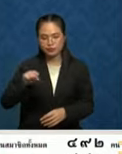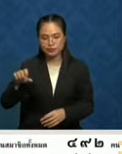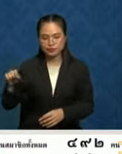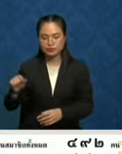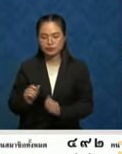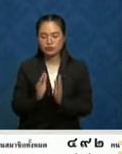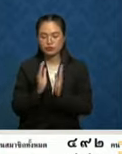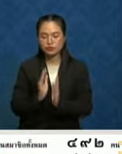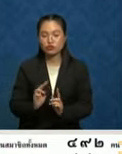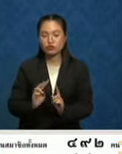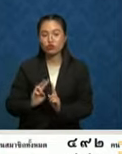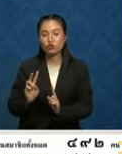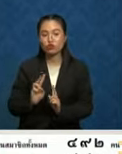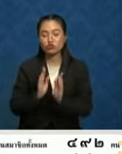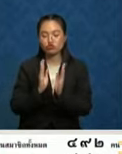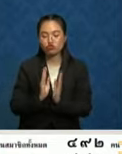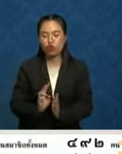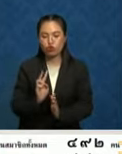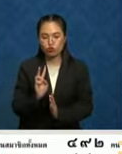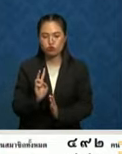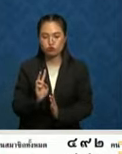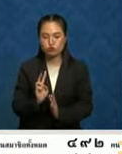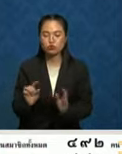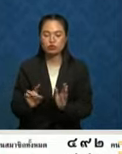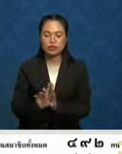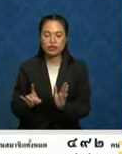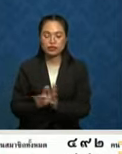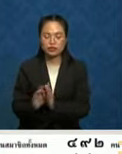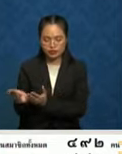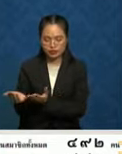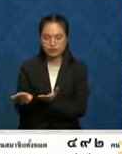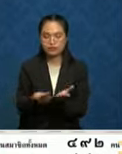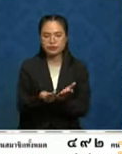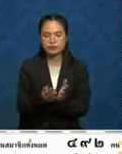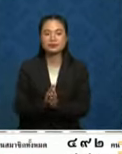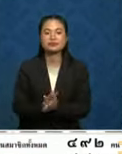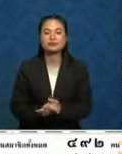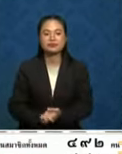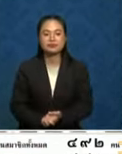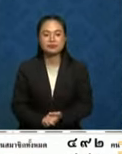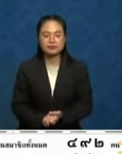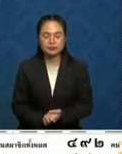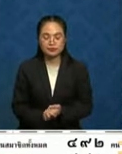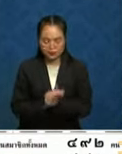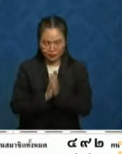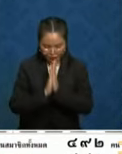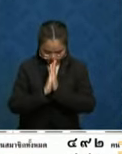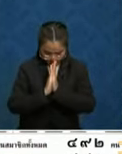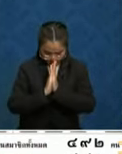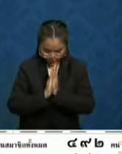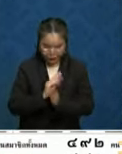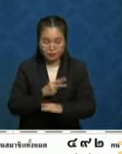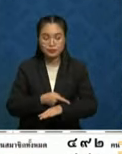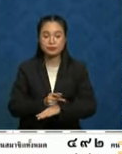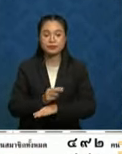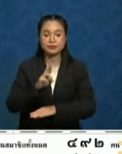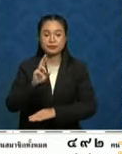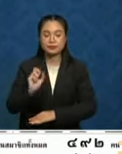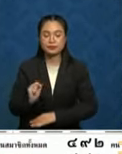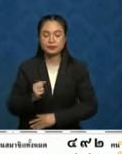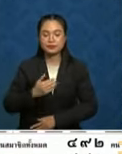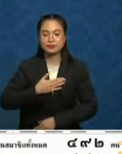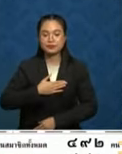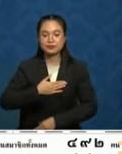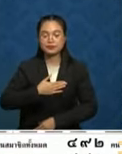ไตรมิตรครับเรียนเชิญท่านเทียบเทียบจุทาครับกราบเรียนท่านประธานสภาที่เคารพดิฉันนางเทียบจุฑา